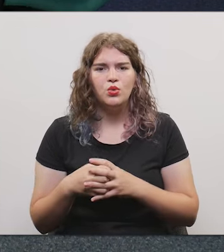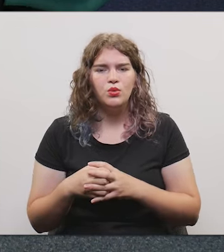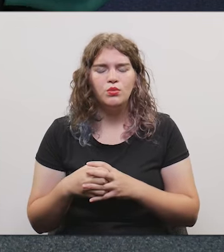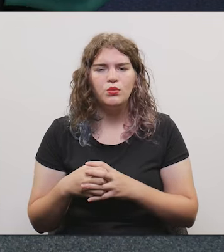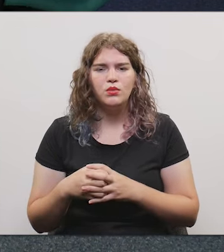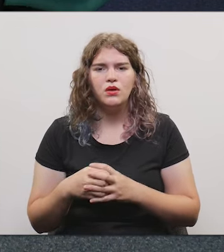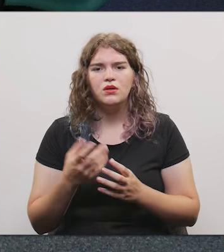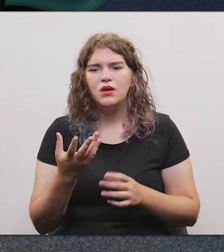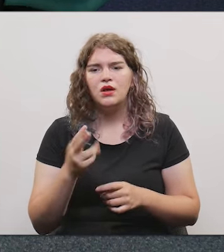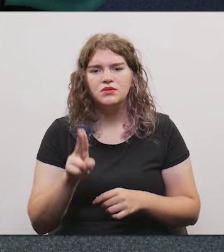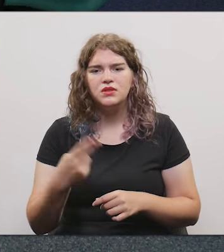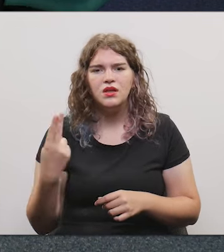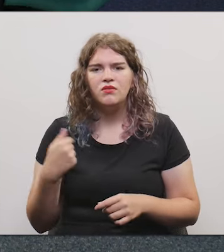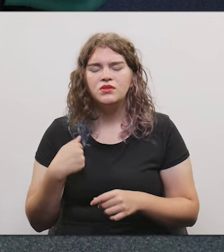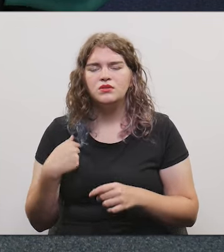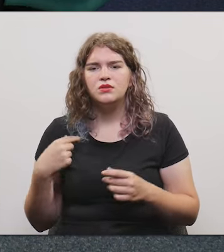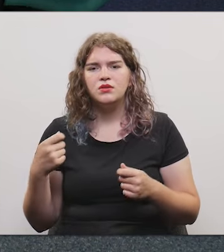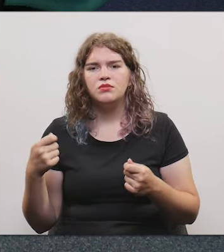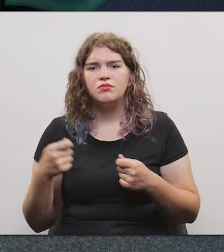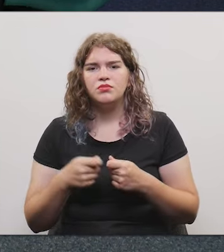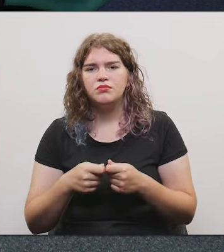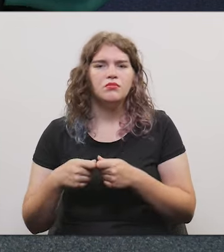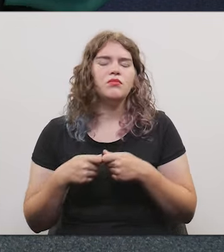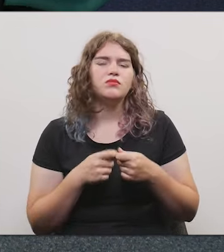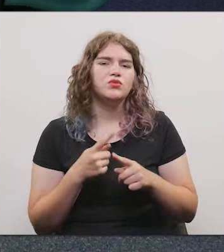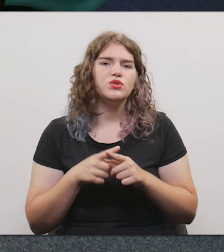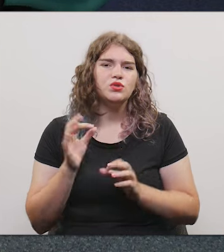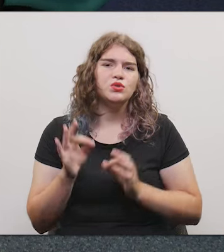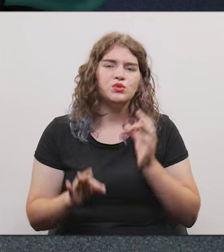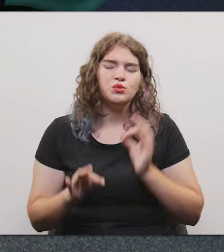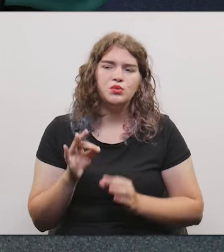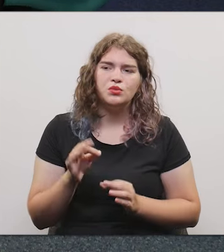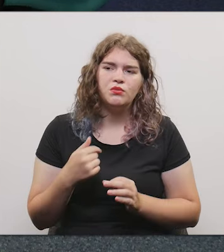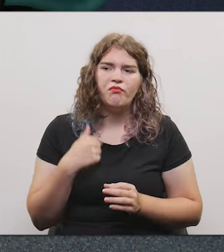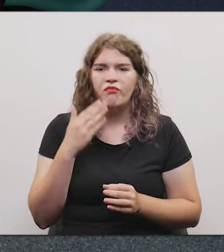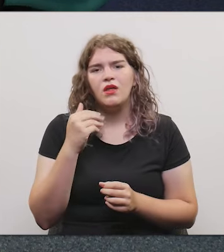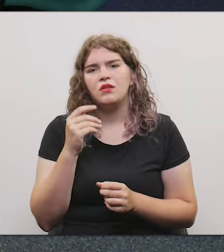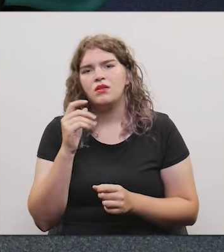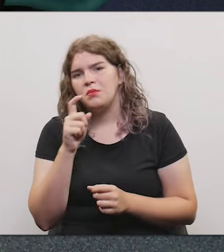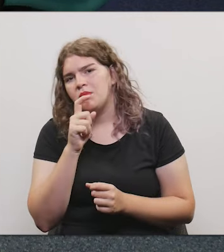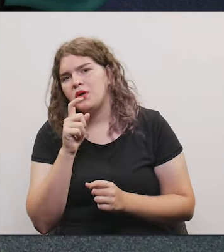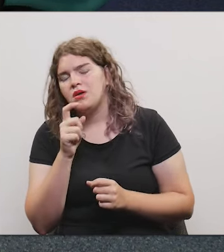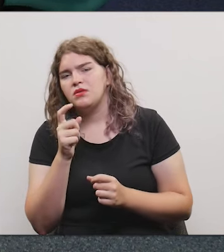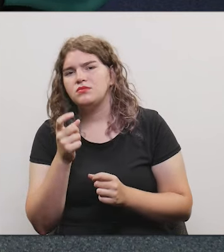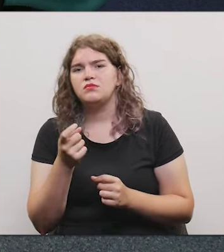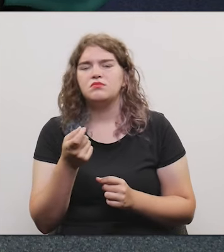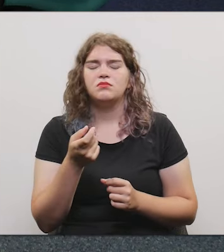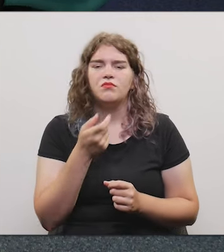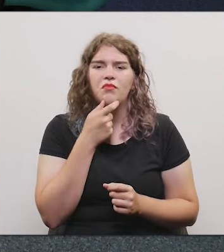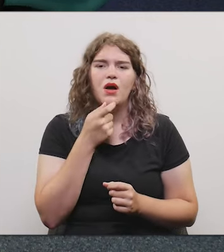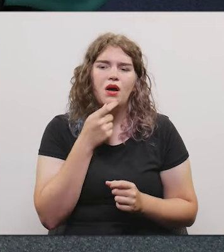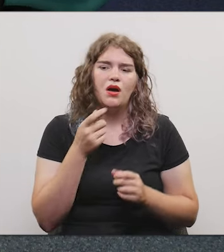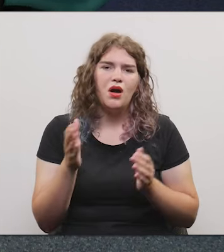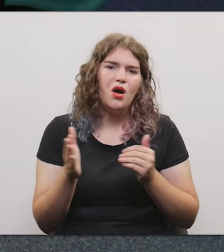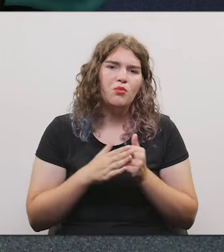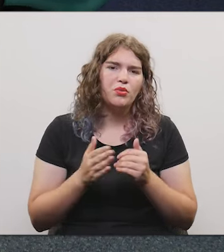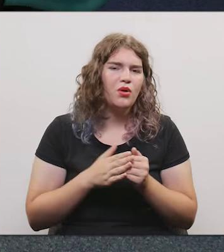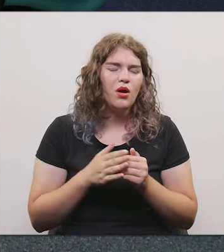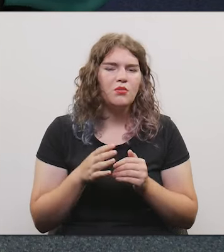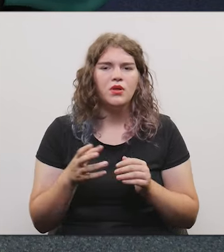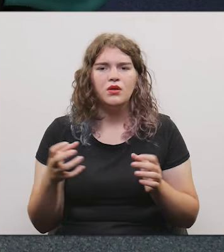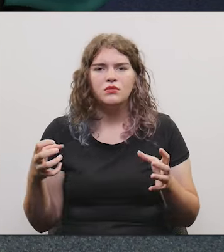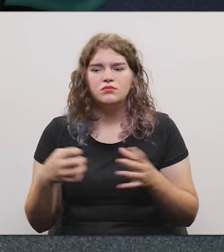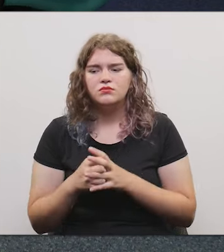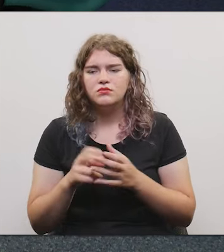facă un grup la care să ne invite să avem părtășie și studiu. Eram fete și băieți de vârste foarte